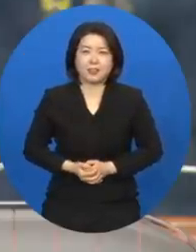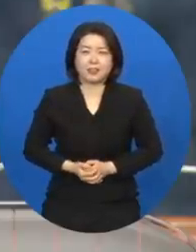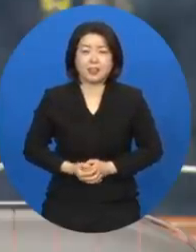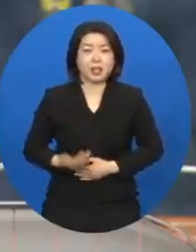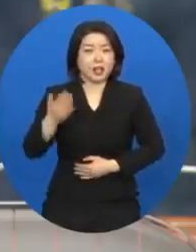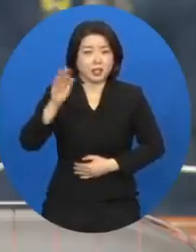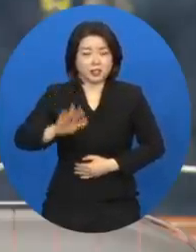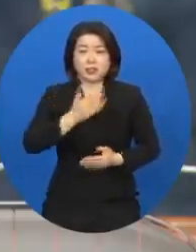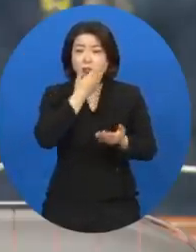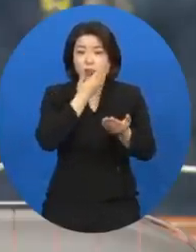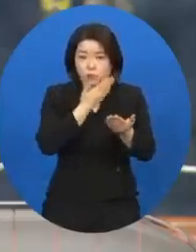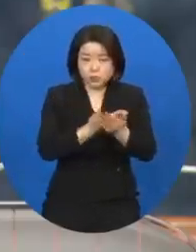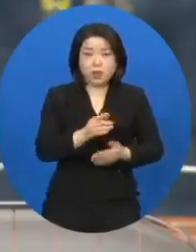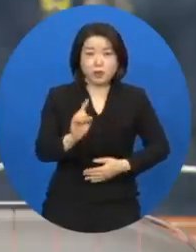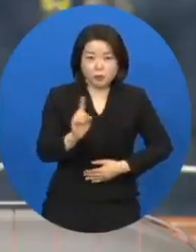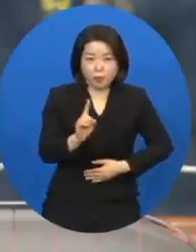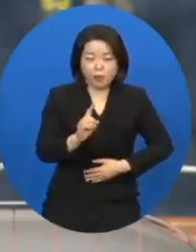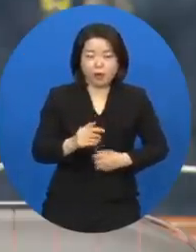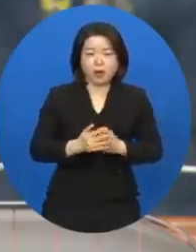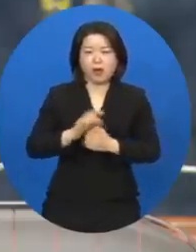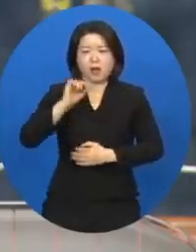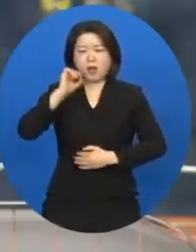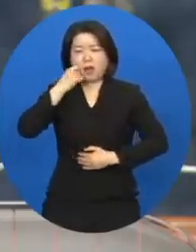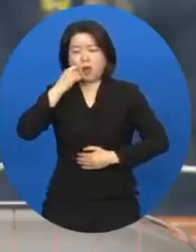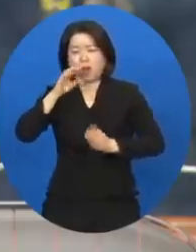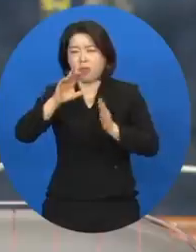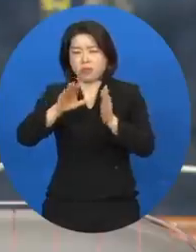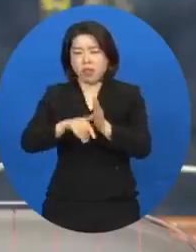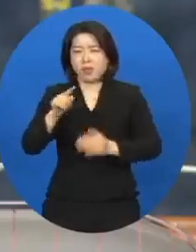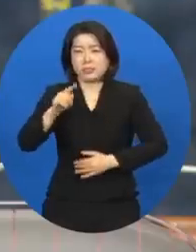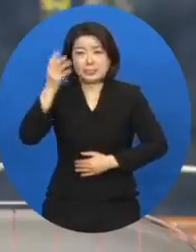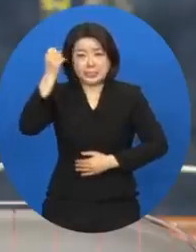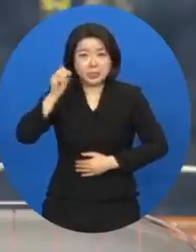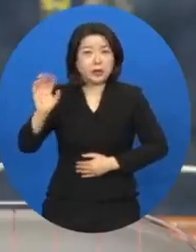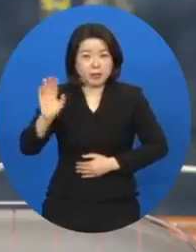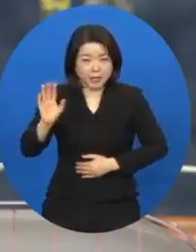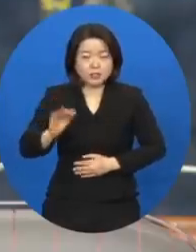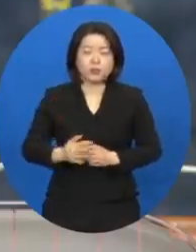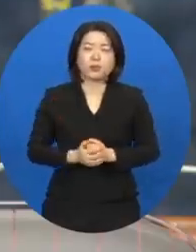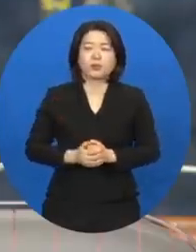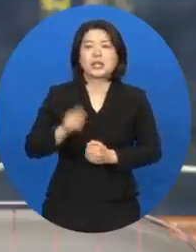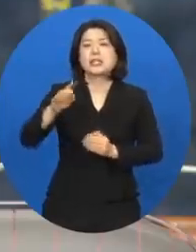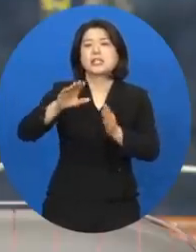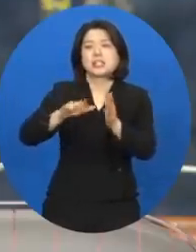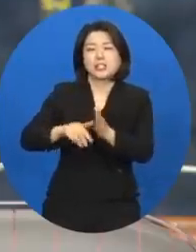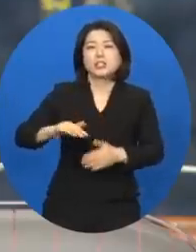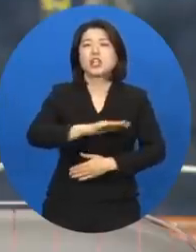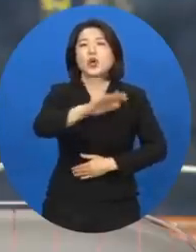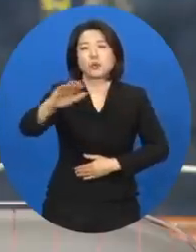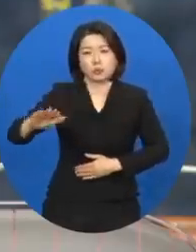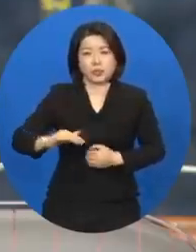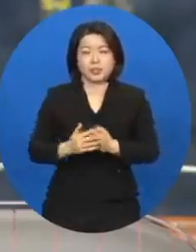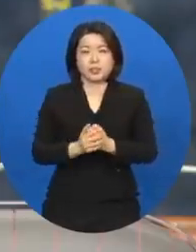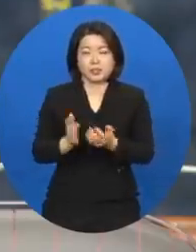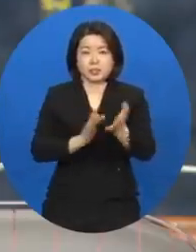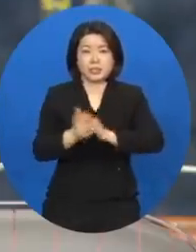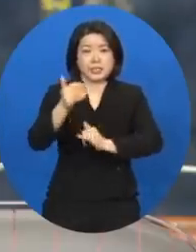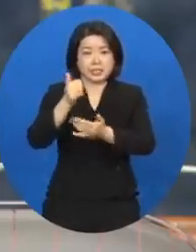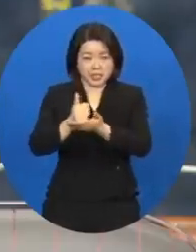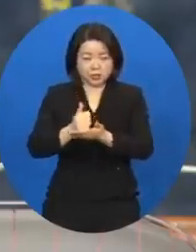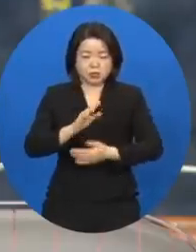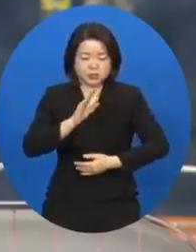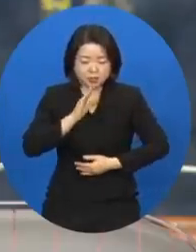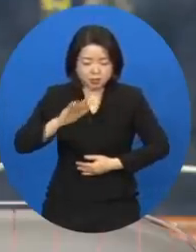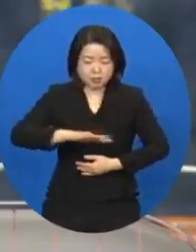그러나 중요한 것은 그 어려웠던 시절이 아니고 그때 우리는 예수님께서 정말 우리와